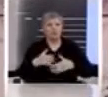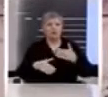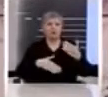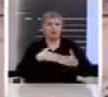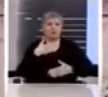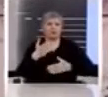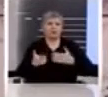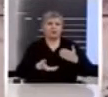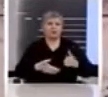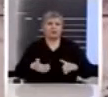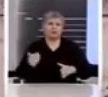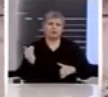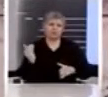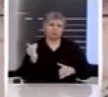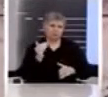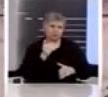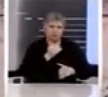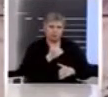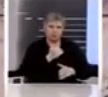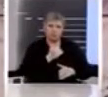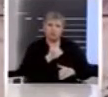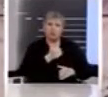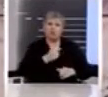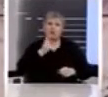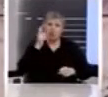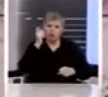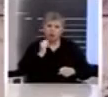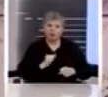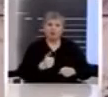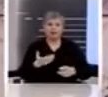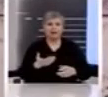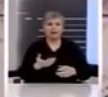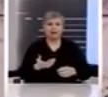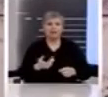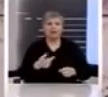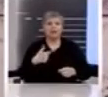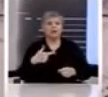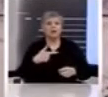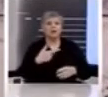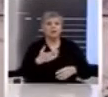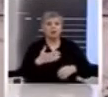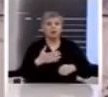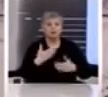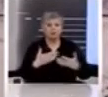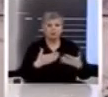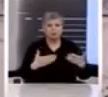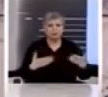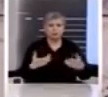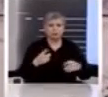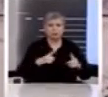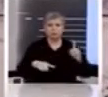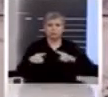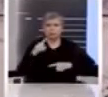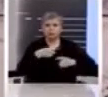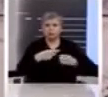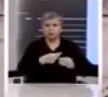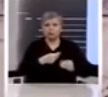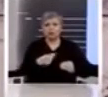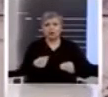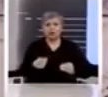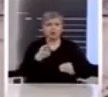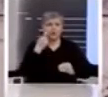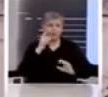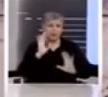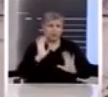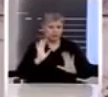αυτό θα γινόταν μέσα σε ώρες και δεν θα μπορούσαμε να καταλάβουμε και από πού θα έβγαινε. Λοιπόν, αυτός ήταν